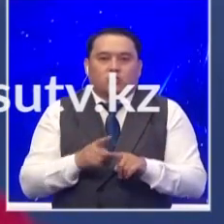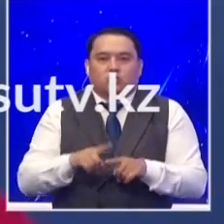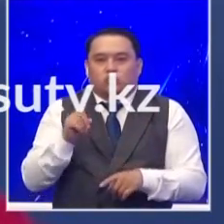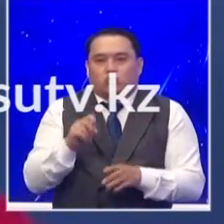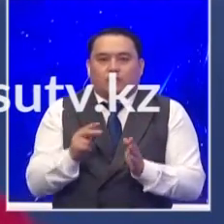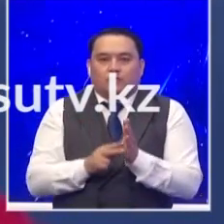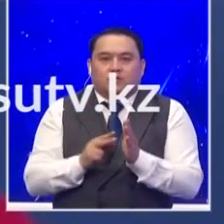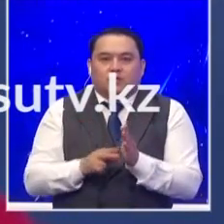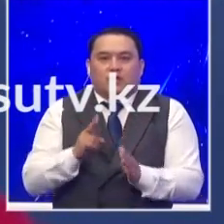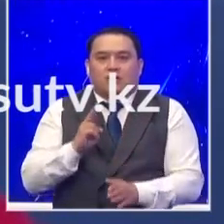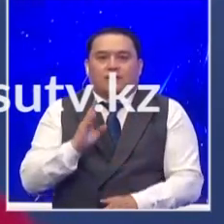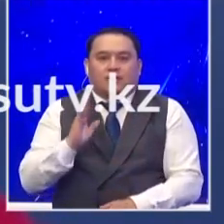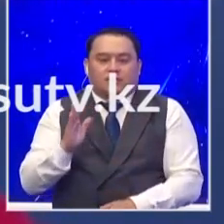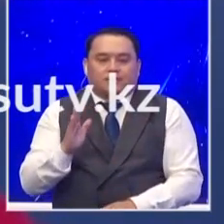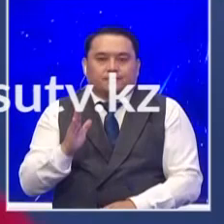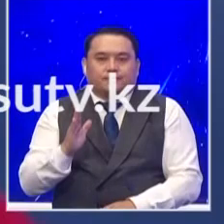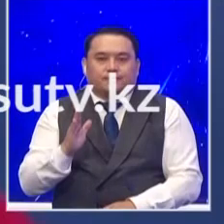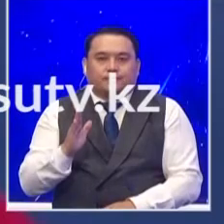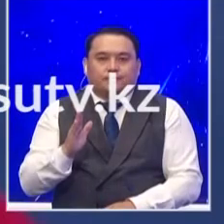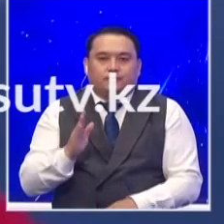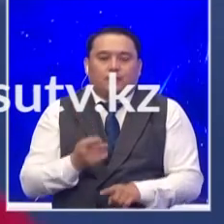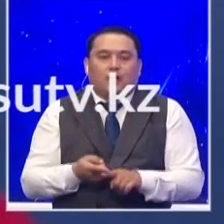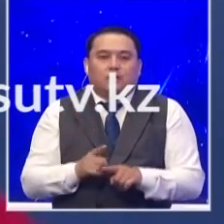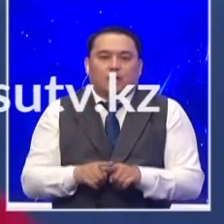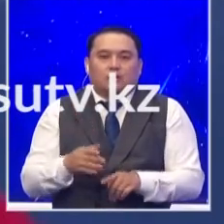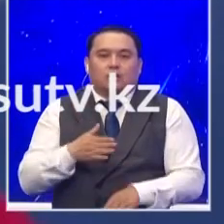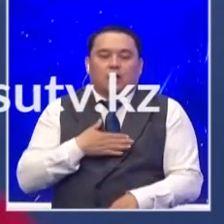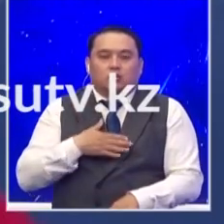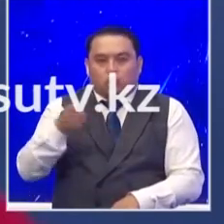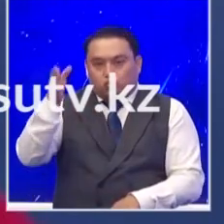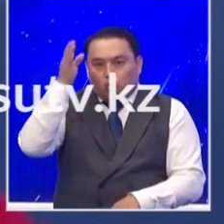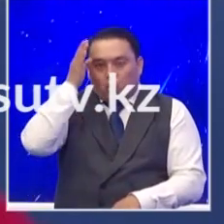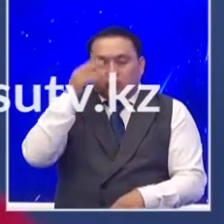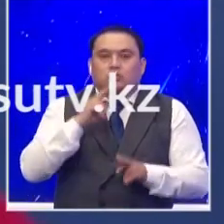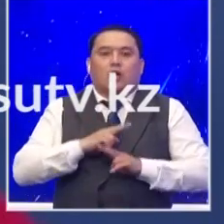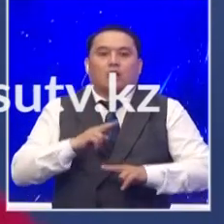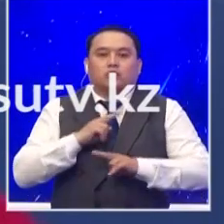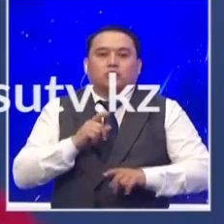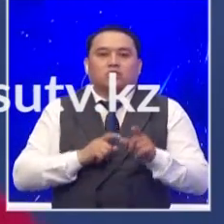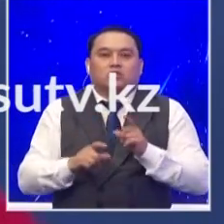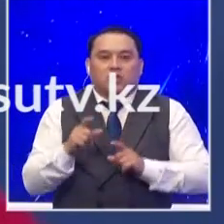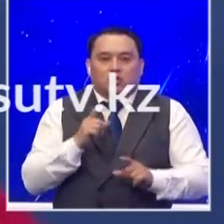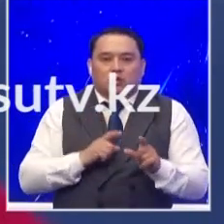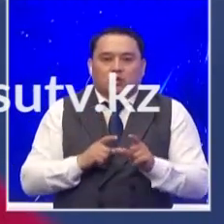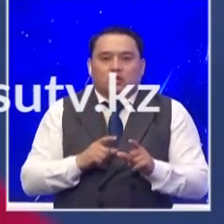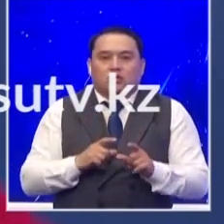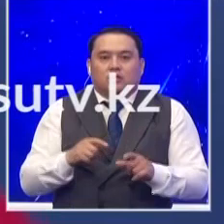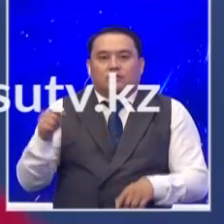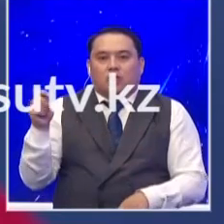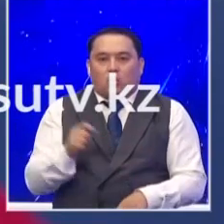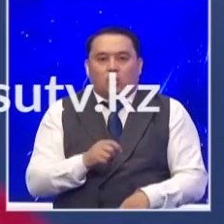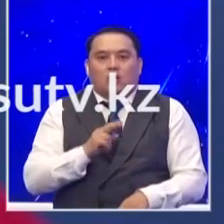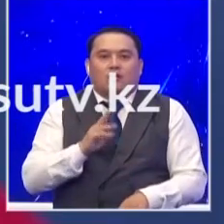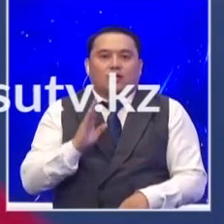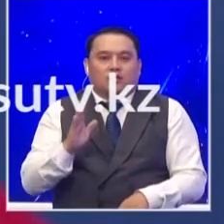180 квартирах. То есть, когда наши ученые и сотрудники института заедут в эти